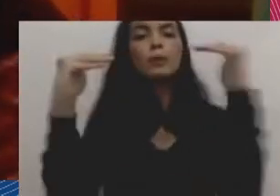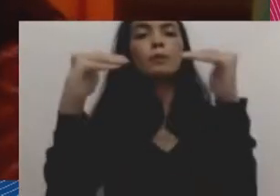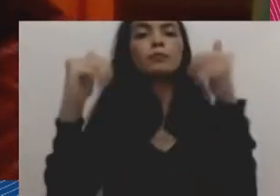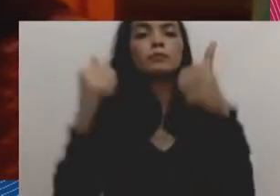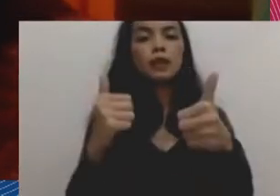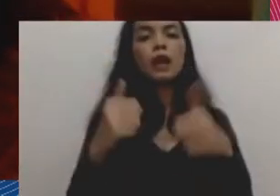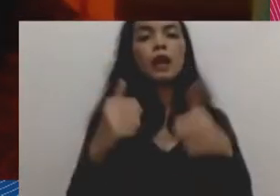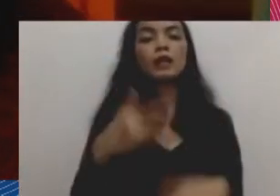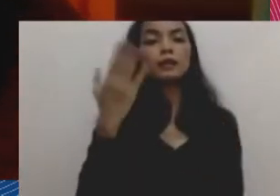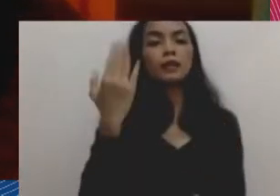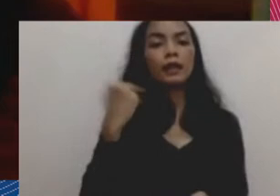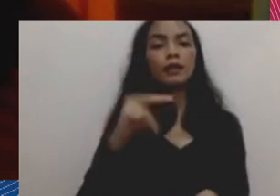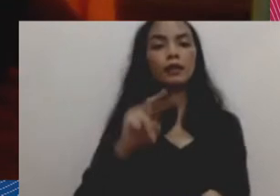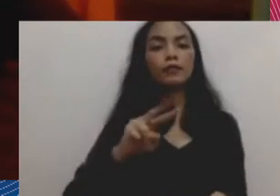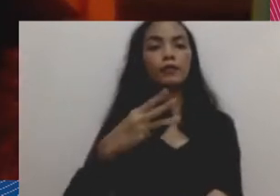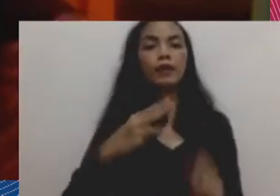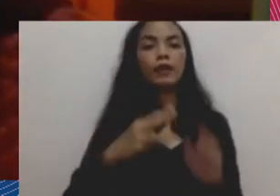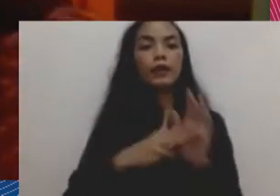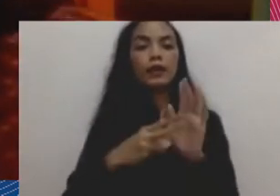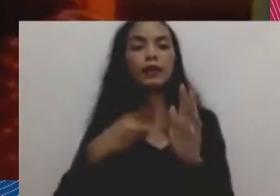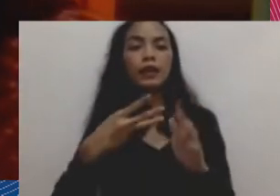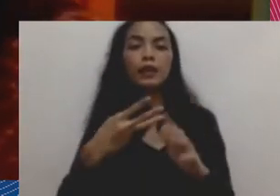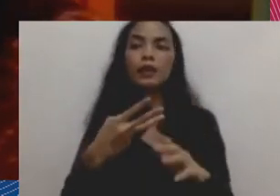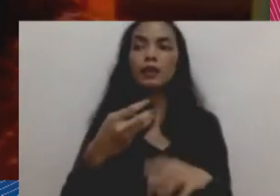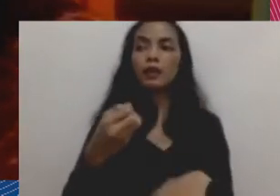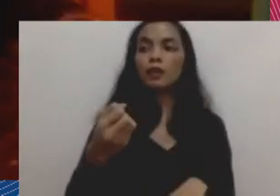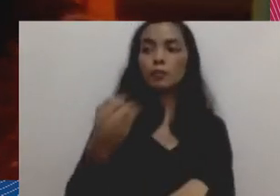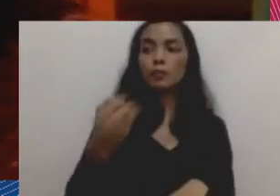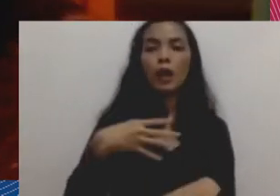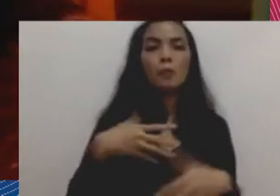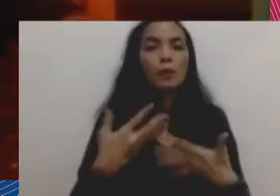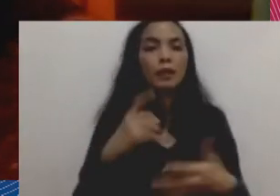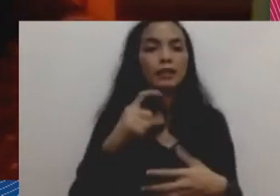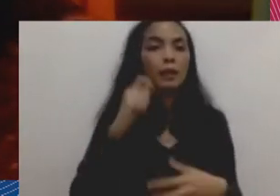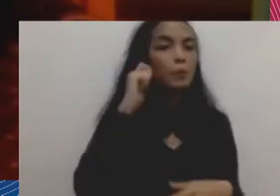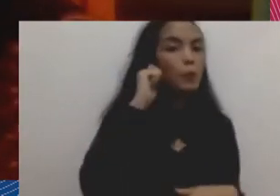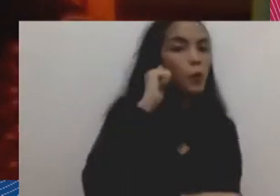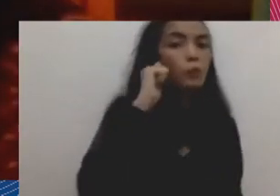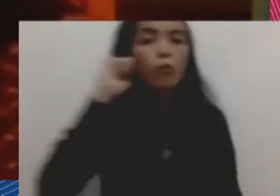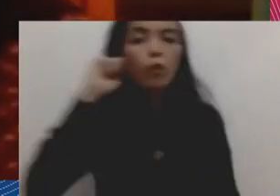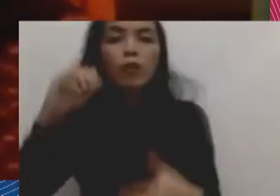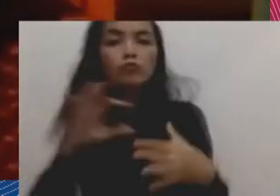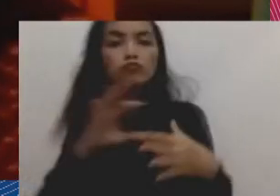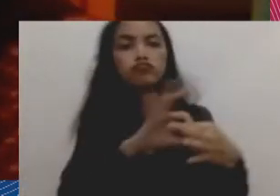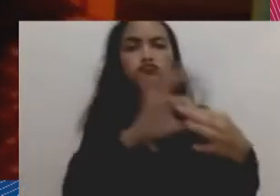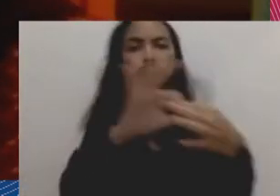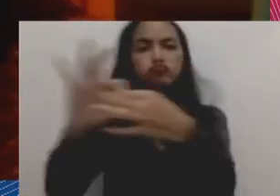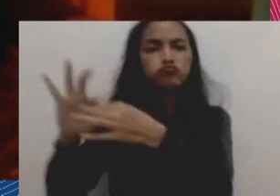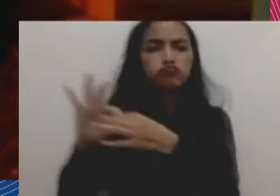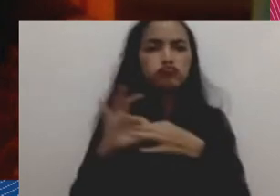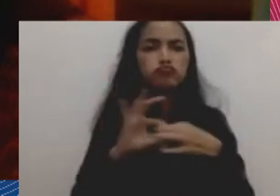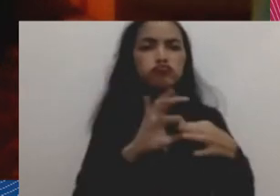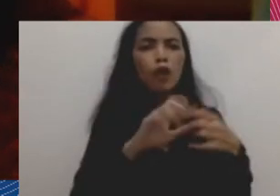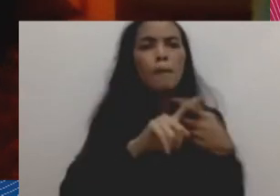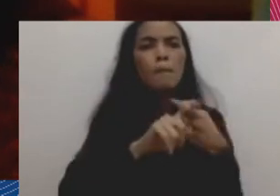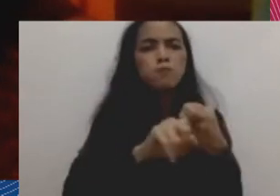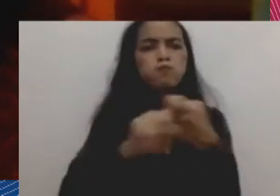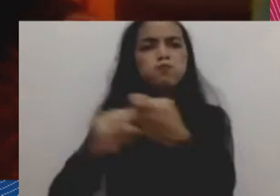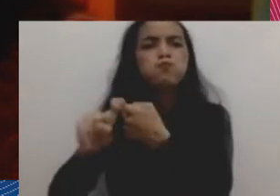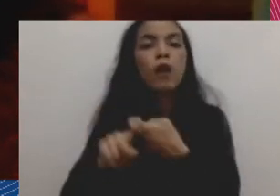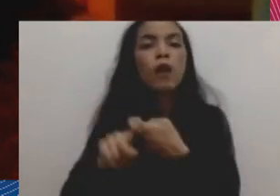tadi Bu Vene bilang membangun sisterhood. Tapi sejauh pengalaman saya bersama anggota parlemen